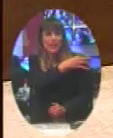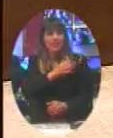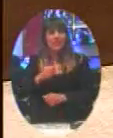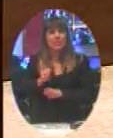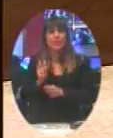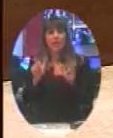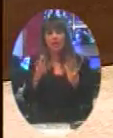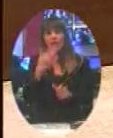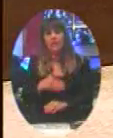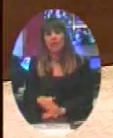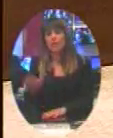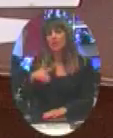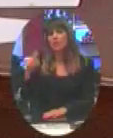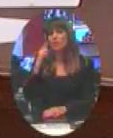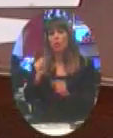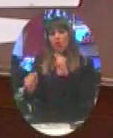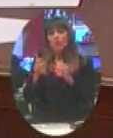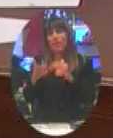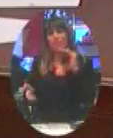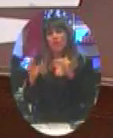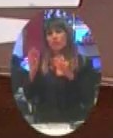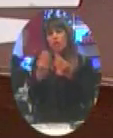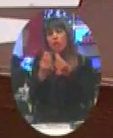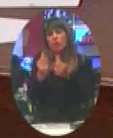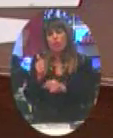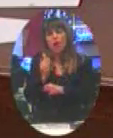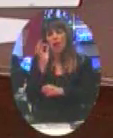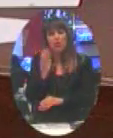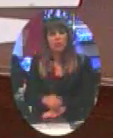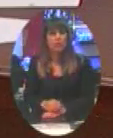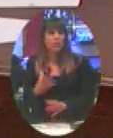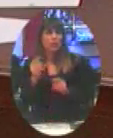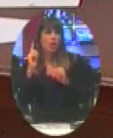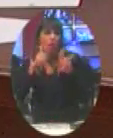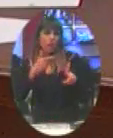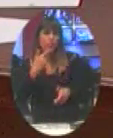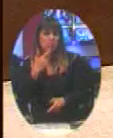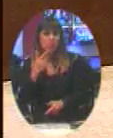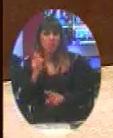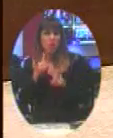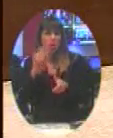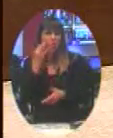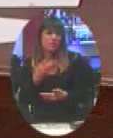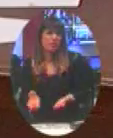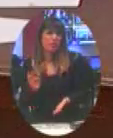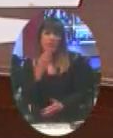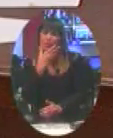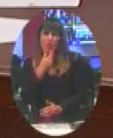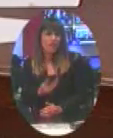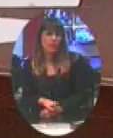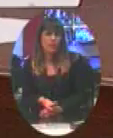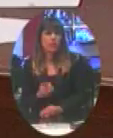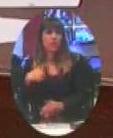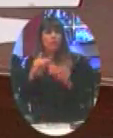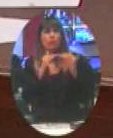הקושי והאפליה שחשות החיילות. הרבה לוחמים אומרים, לוחמות זה סתם, זה בשביל היופי, זה בשביל סדק. אנחנו שווה ערך לכל לוחם